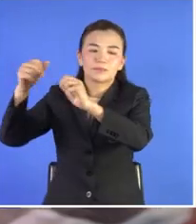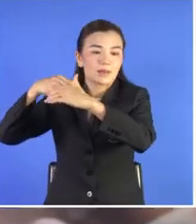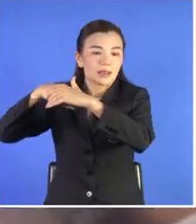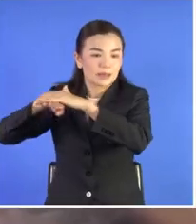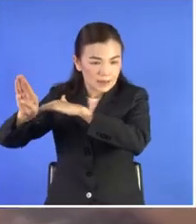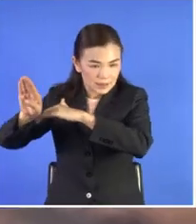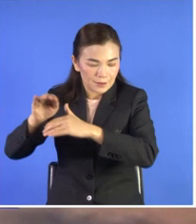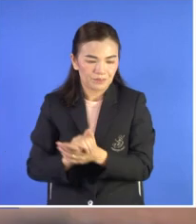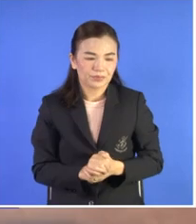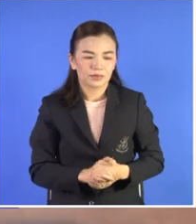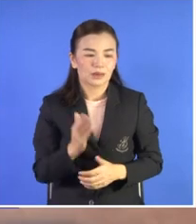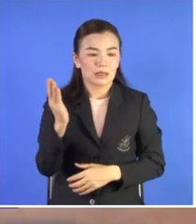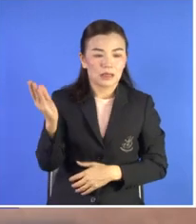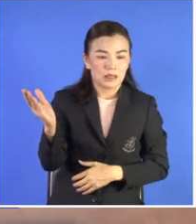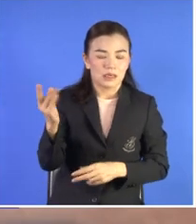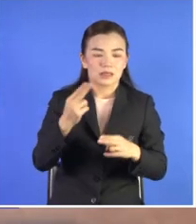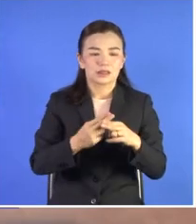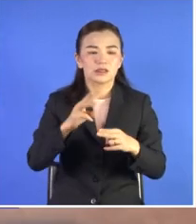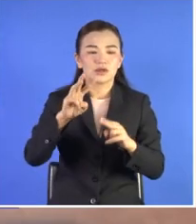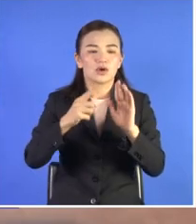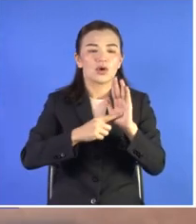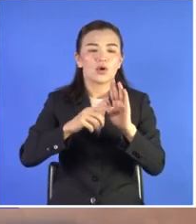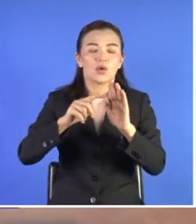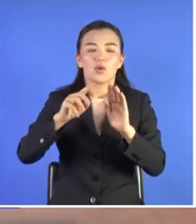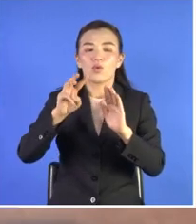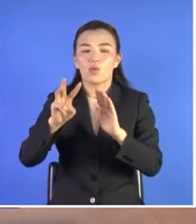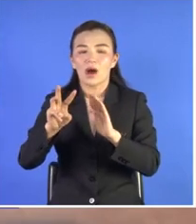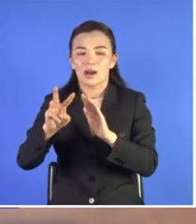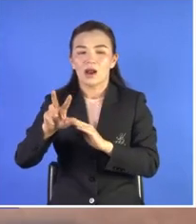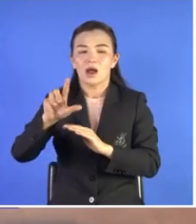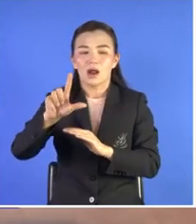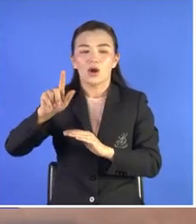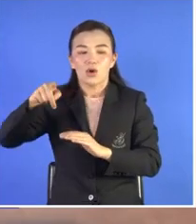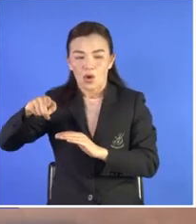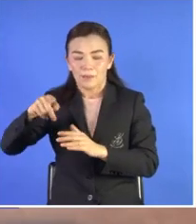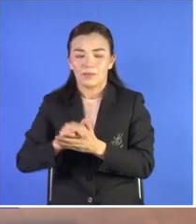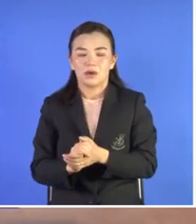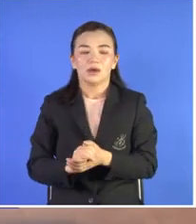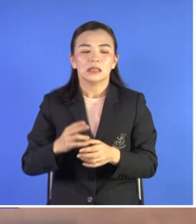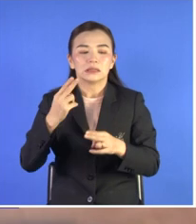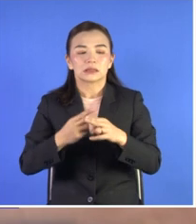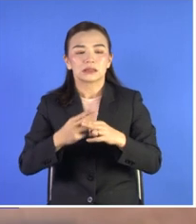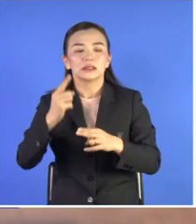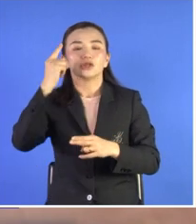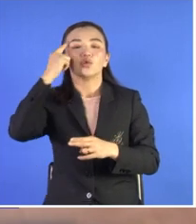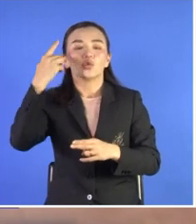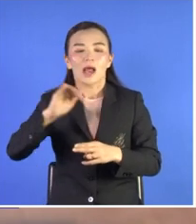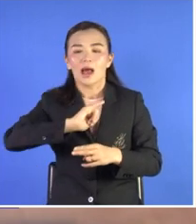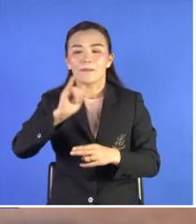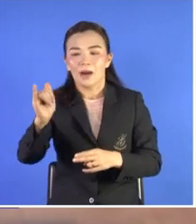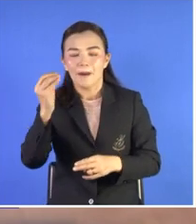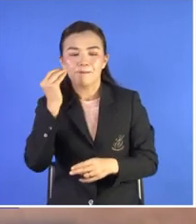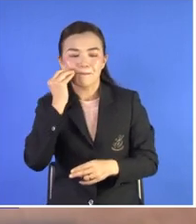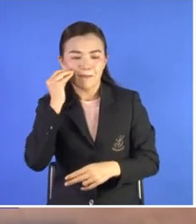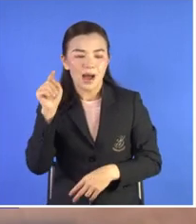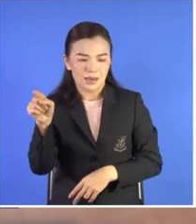ทราบชื่อคนก่อเหตุคือนายวัลลบกิธรรมอายุ33ปีอ่ะเอาล่ะได้ชื่อแซ่ขนาดนี้ตามค่ะถึงบ้านเลยต